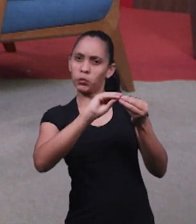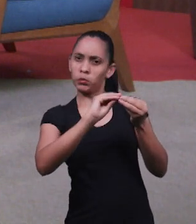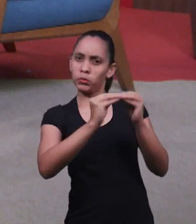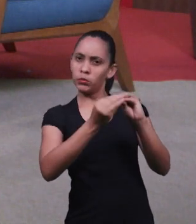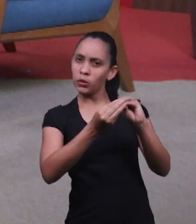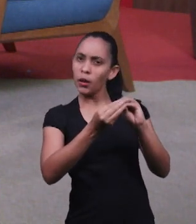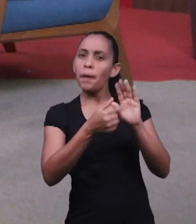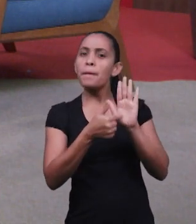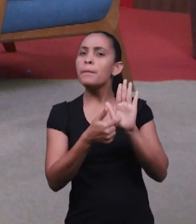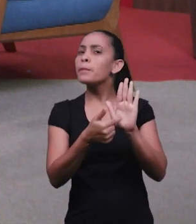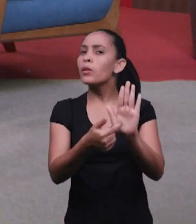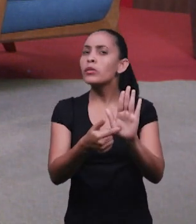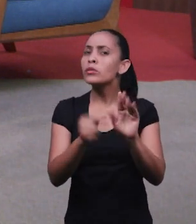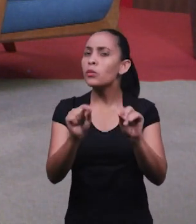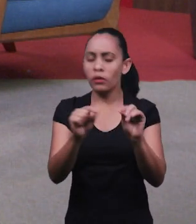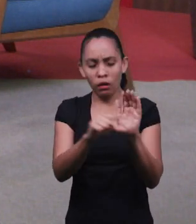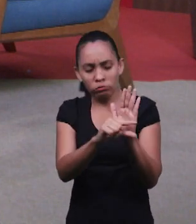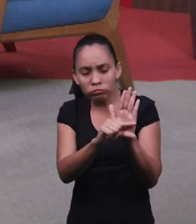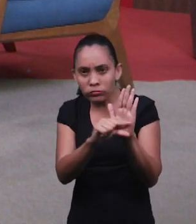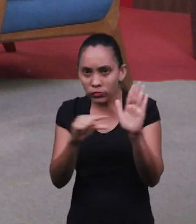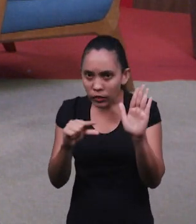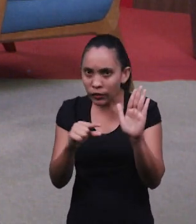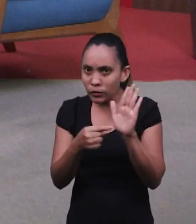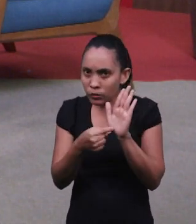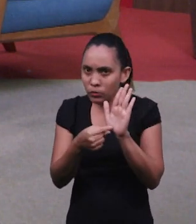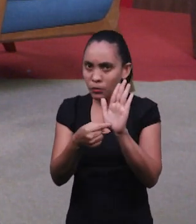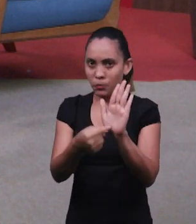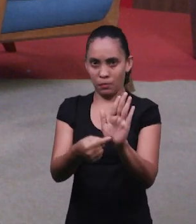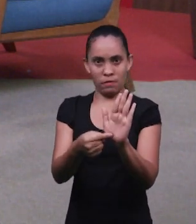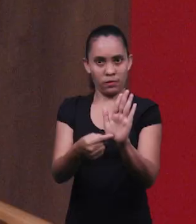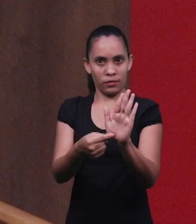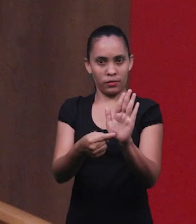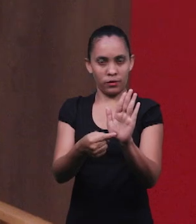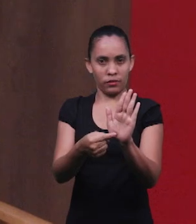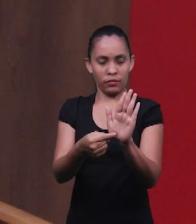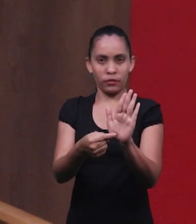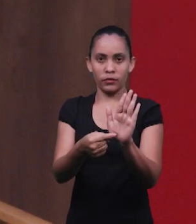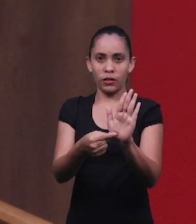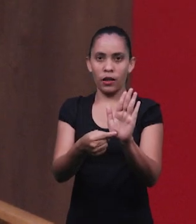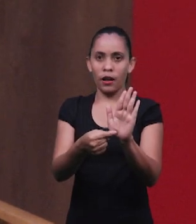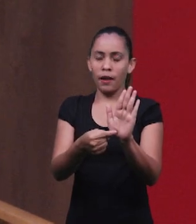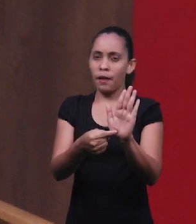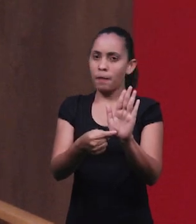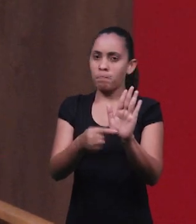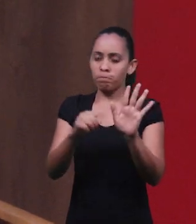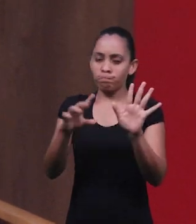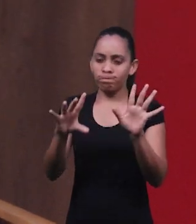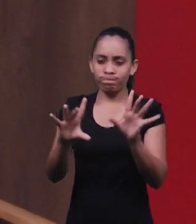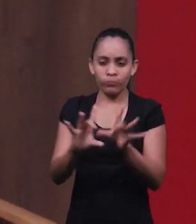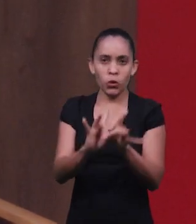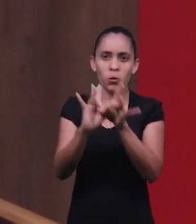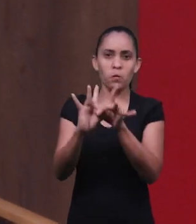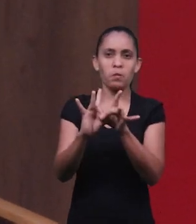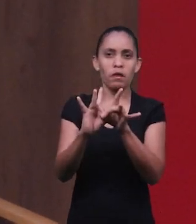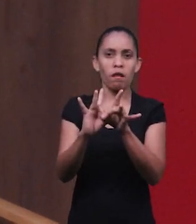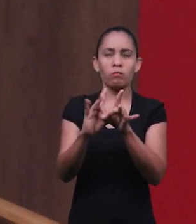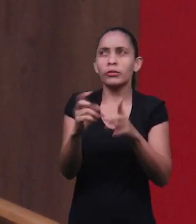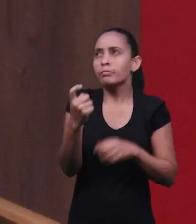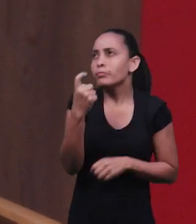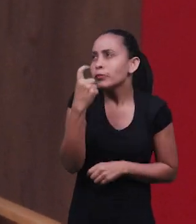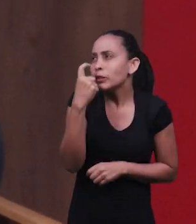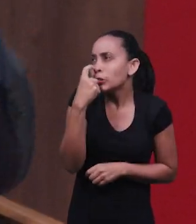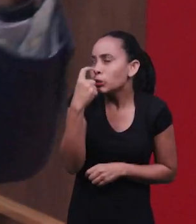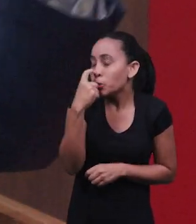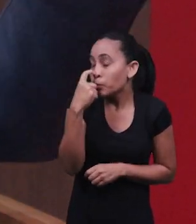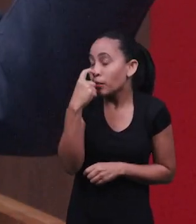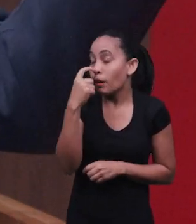bouche, en montrant exactement cette liaison si forte, si intime, la